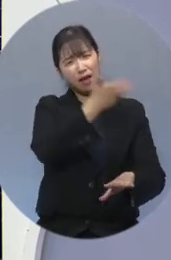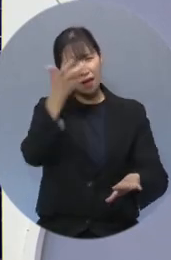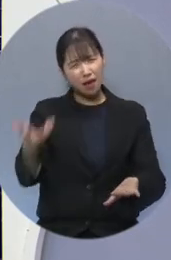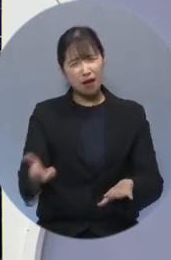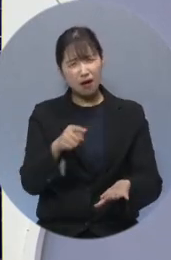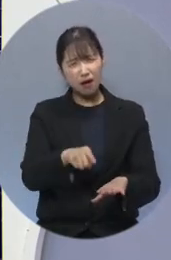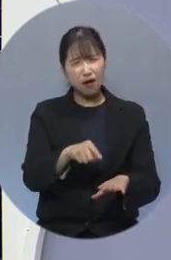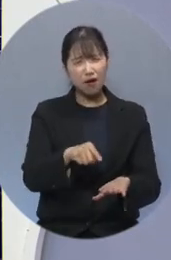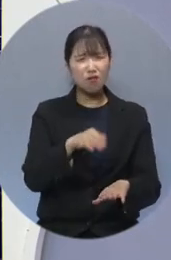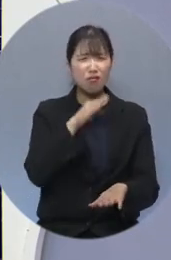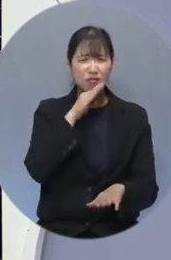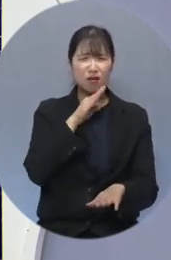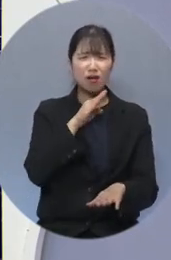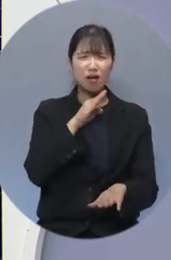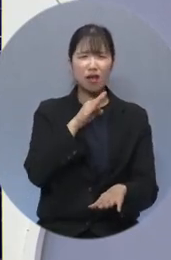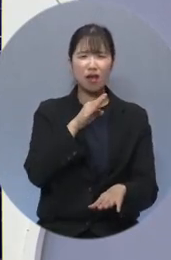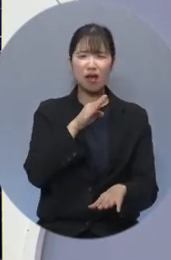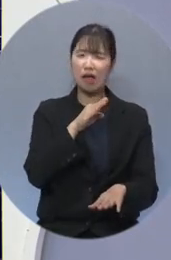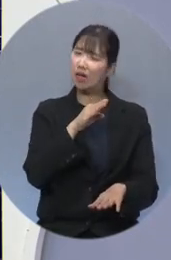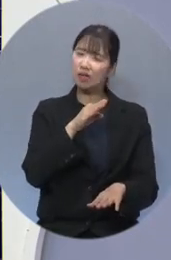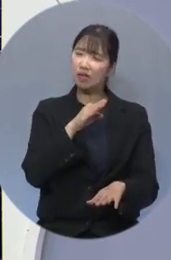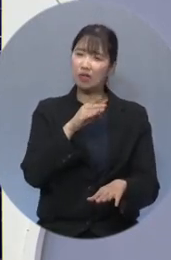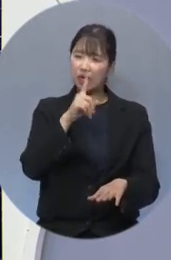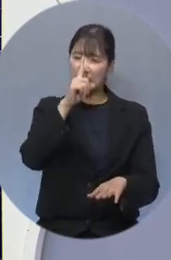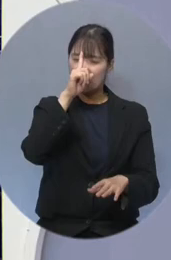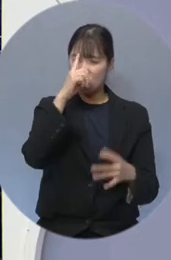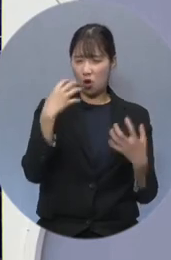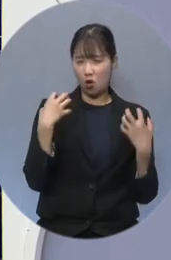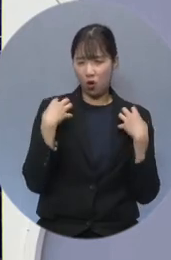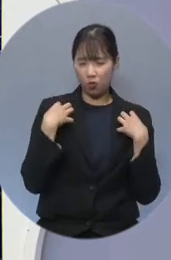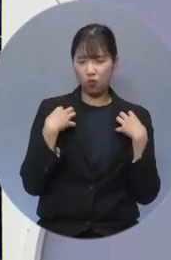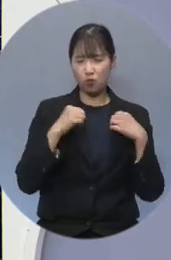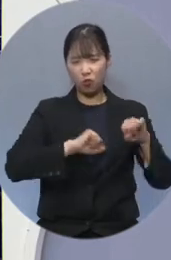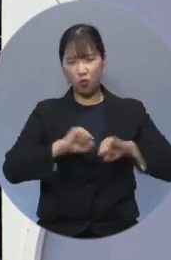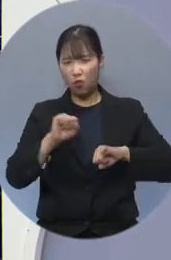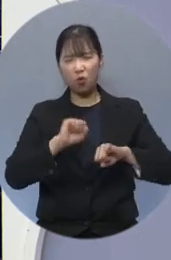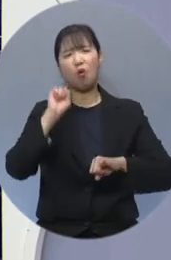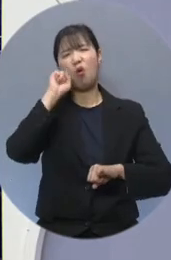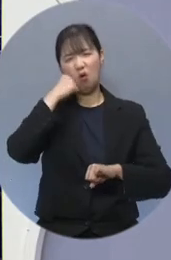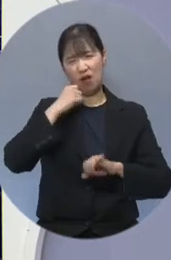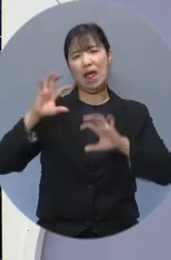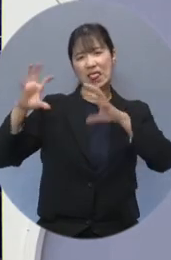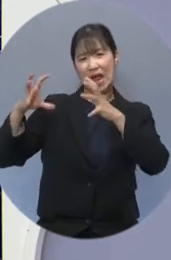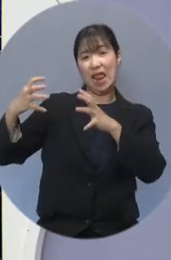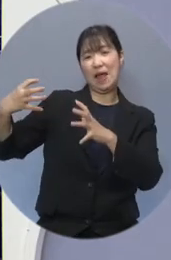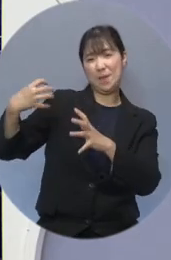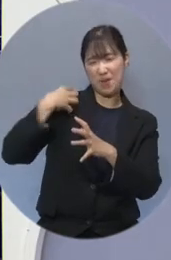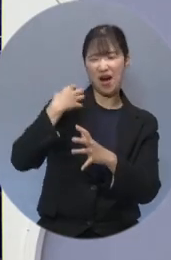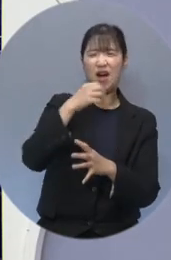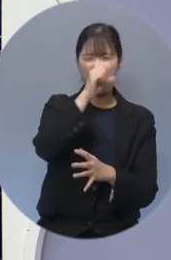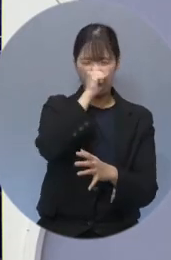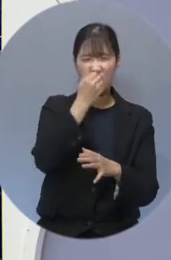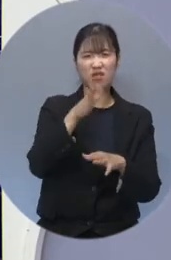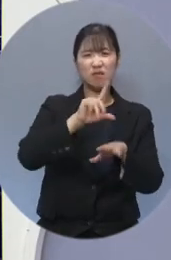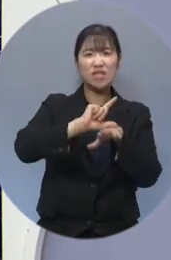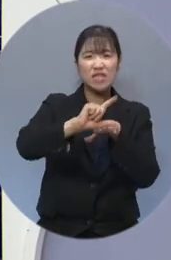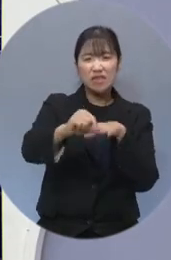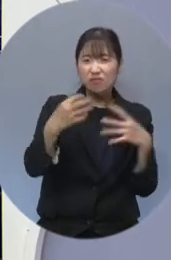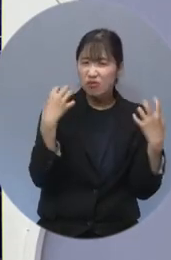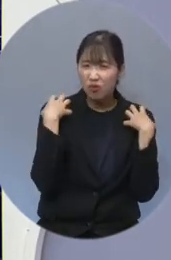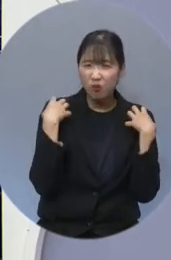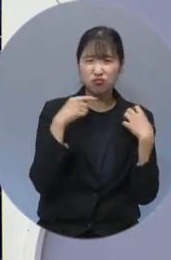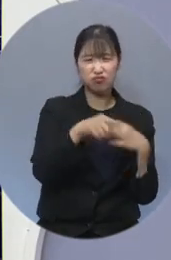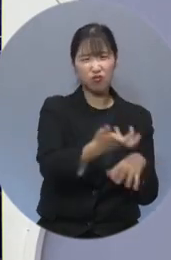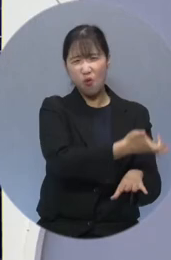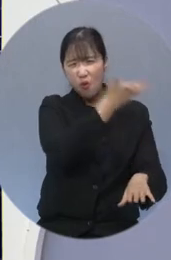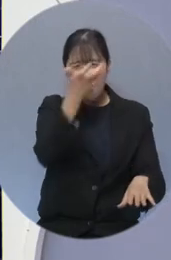게 우리나라에서 거의 지자체가 추진해서 이루어진 적이 없습니다. 국가가 하면은 모르지만 지자체가 요청을 해서 예.